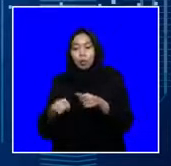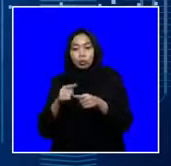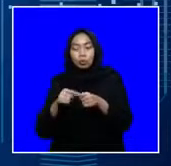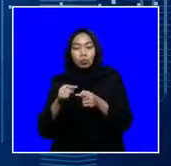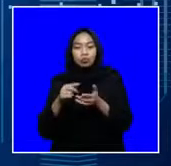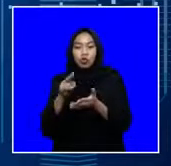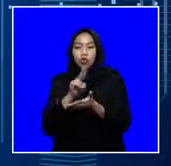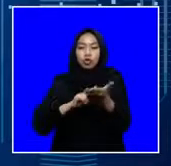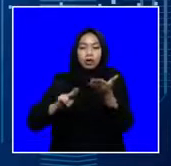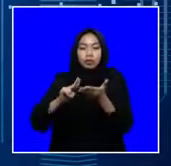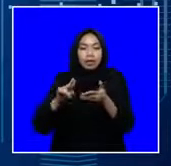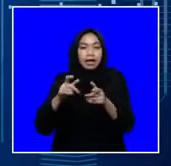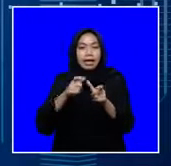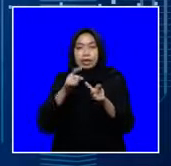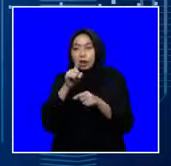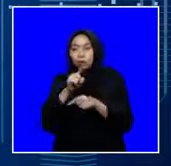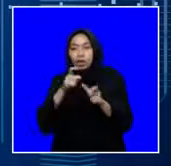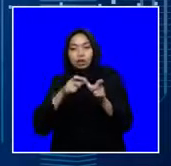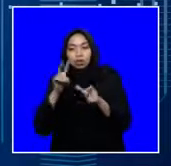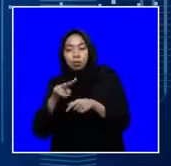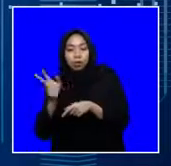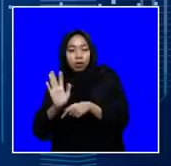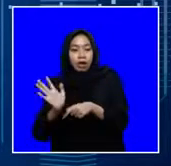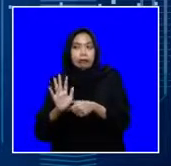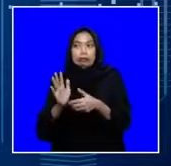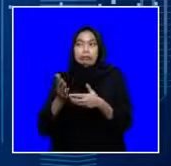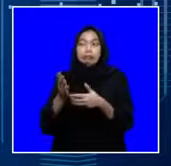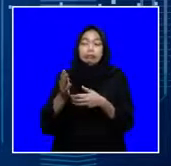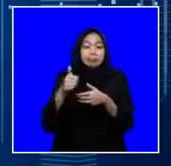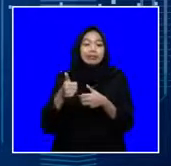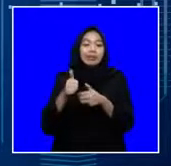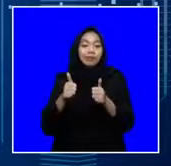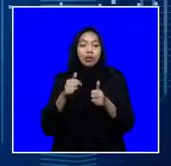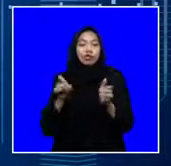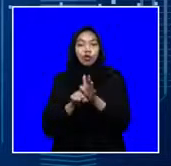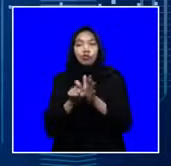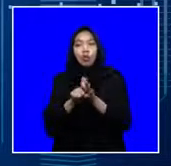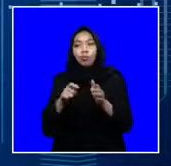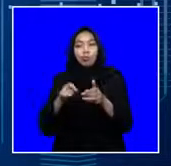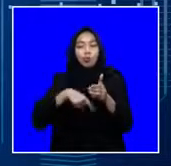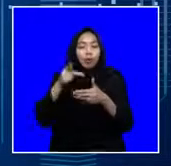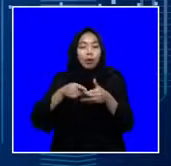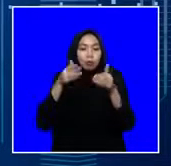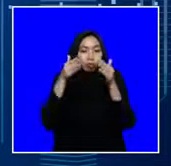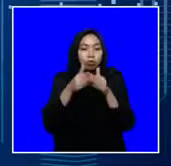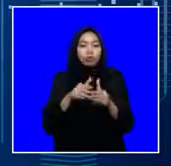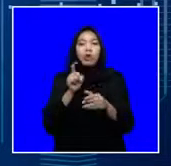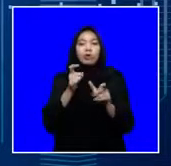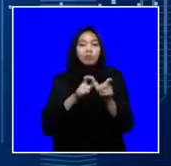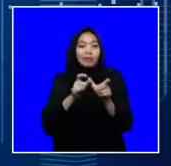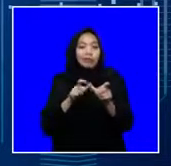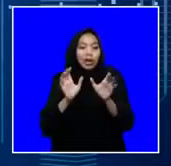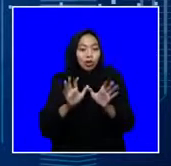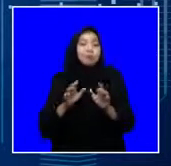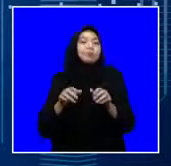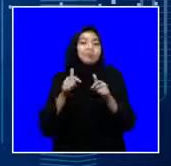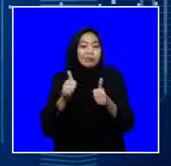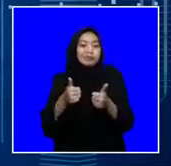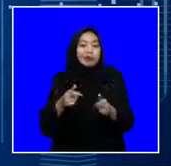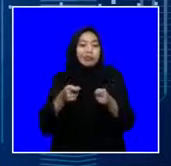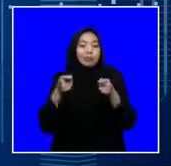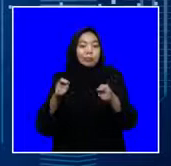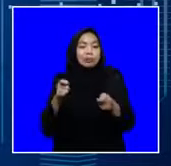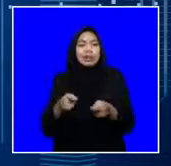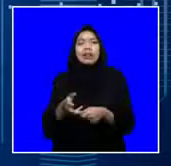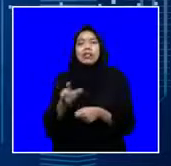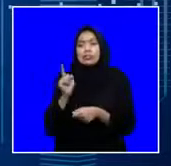program itu yang bukan S1 atau S2, mungkin satu semester, mungkin hanya satu tahun, mungkin ada program khusus, tapi kita melihat tren pendidikan